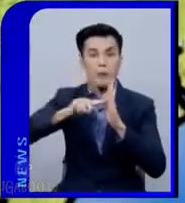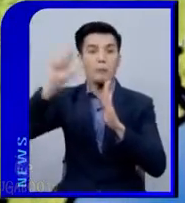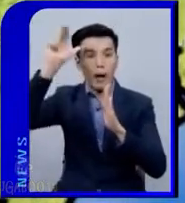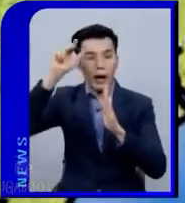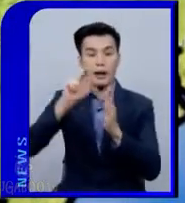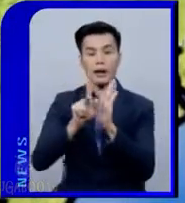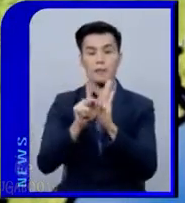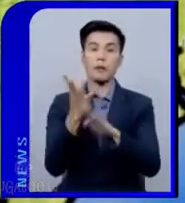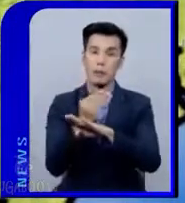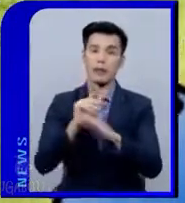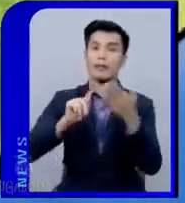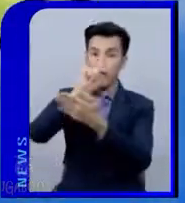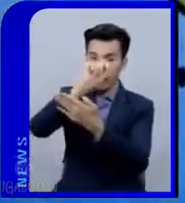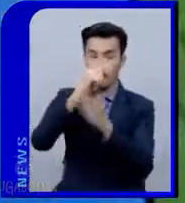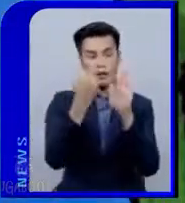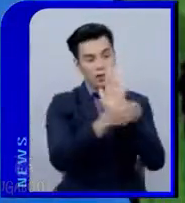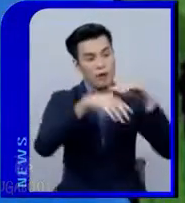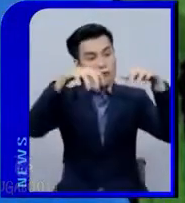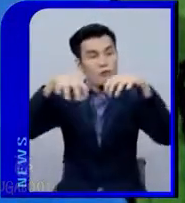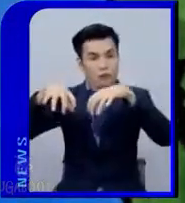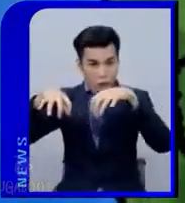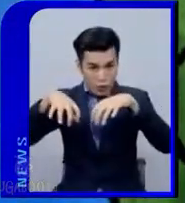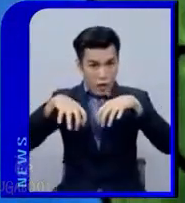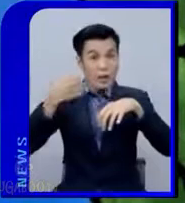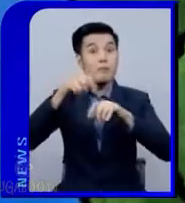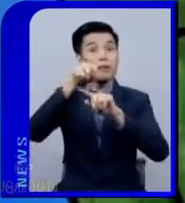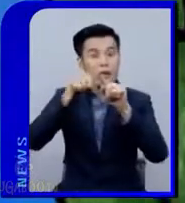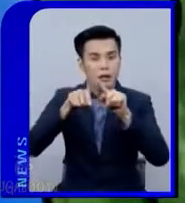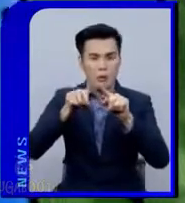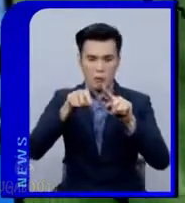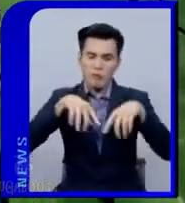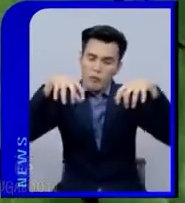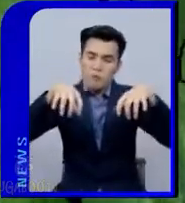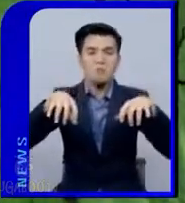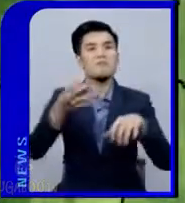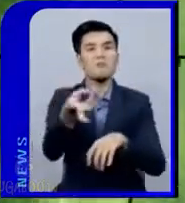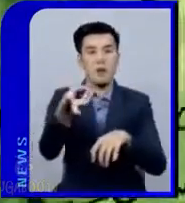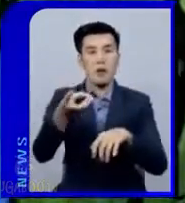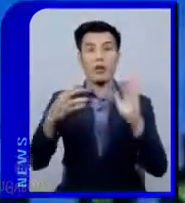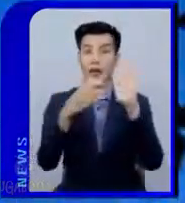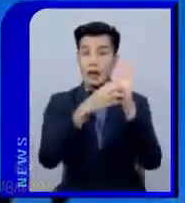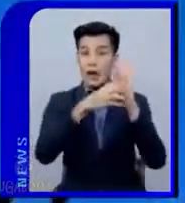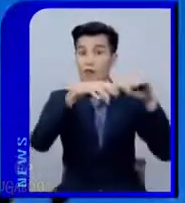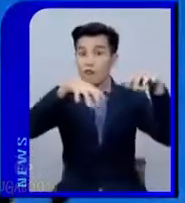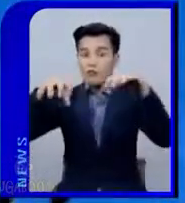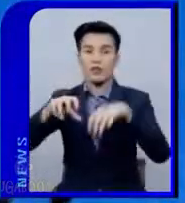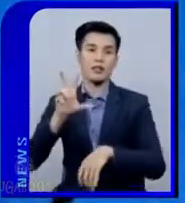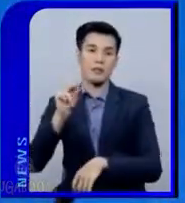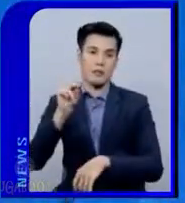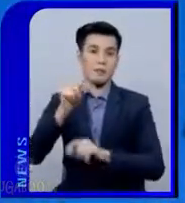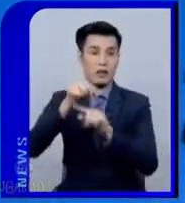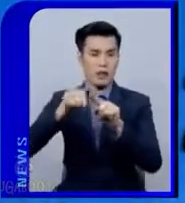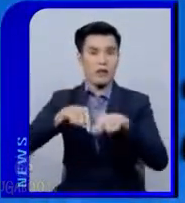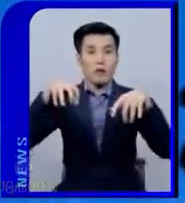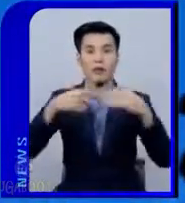และตากค่ะภาคอีสานมีฝน 10% ของพื้นที่ส่วนใหญ่เป็นพื้นที่ปลอดฝนนะคะภาคกลางมีฝน 30% ของพื้นที่ค่ะมีฝนได้